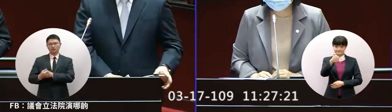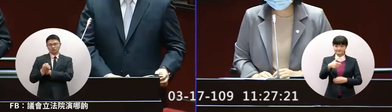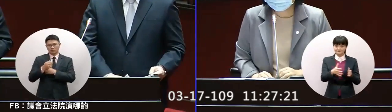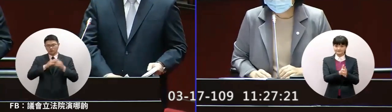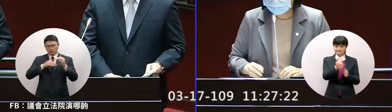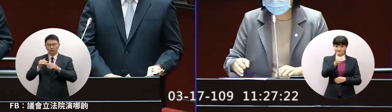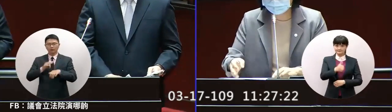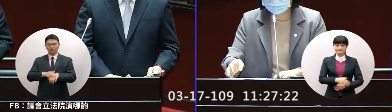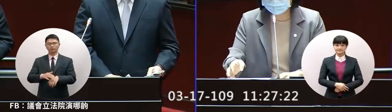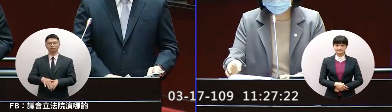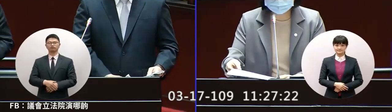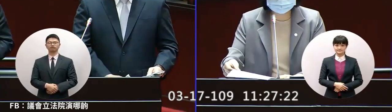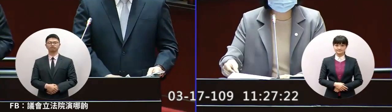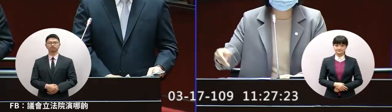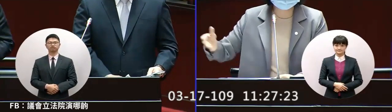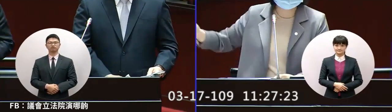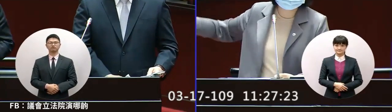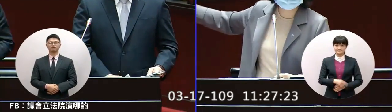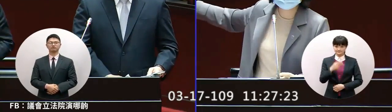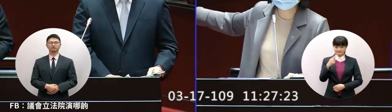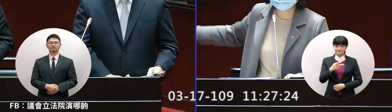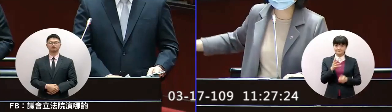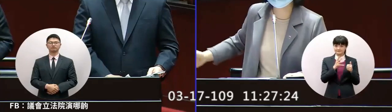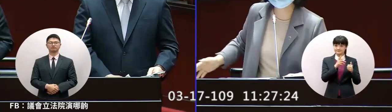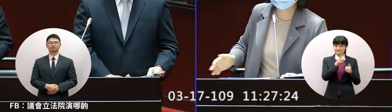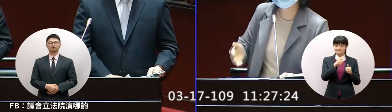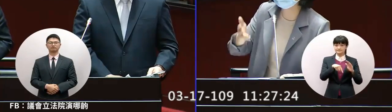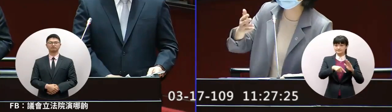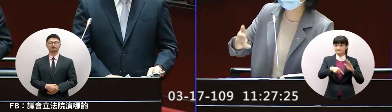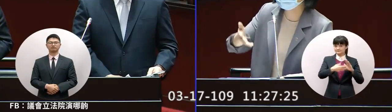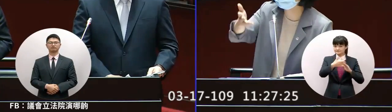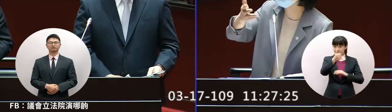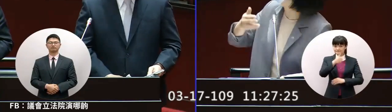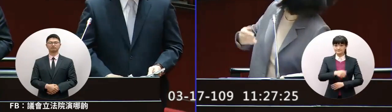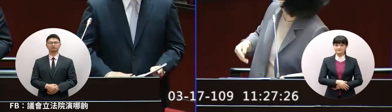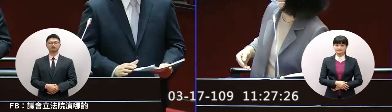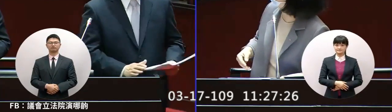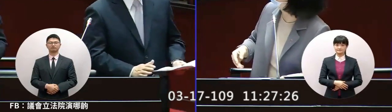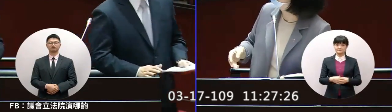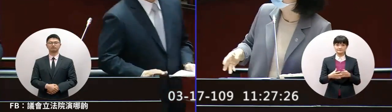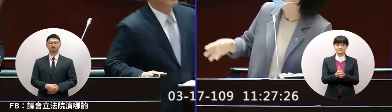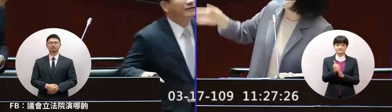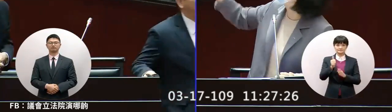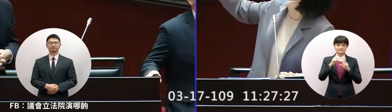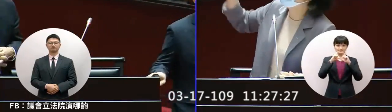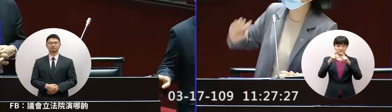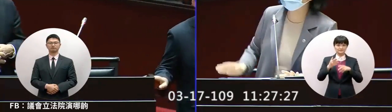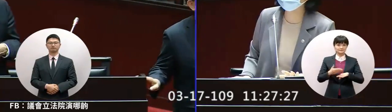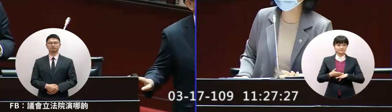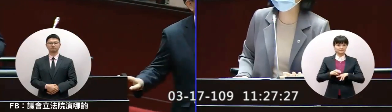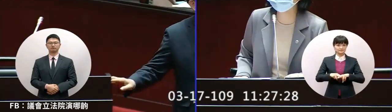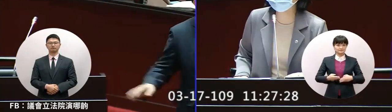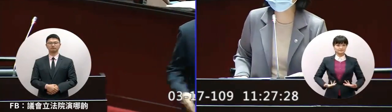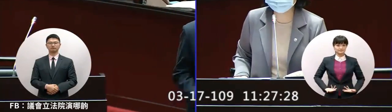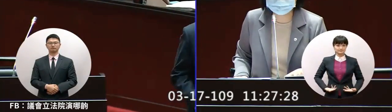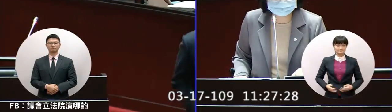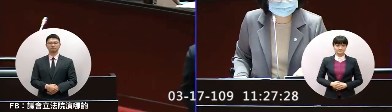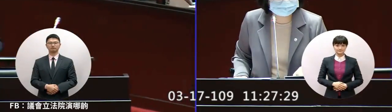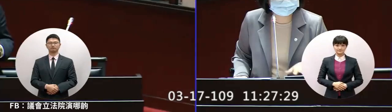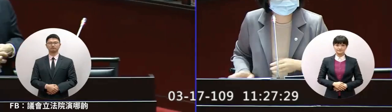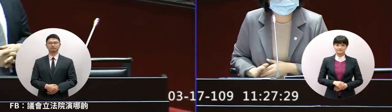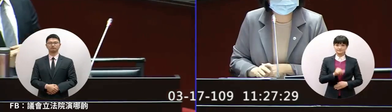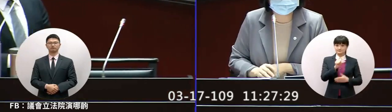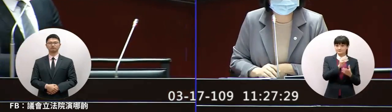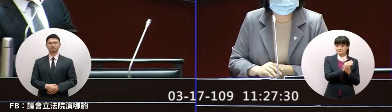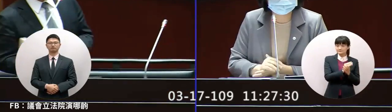长。安尼，搁甲你问这个议长，无请部长请回啦吼。我咧讲这，就是讲五股有一